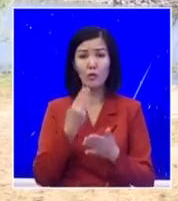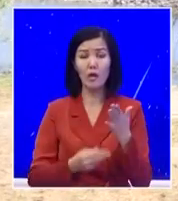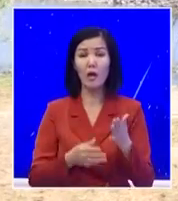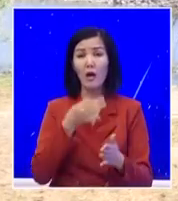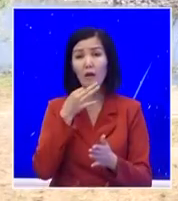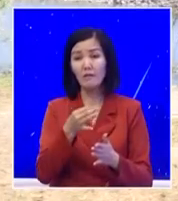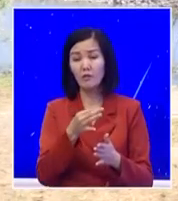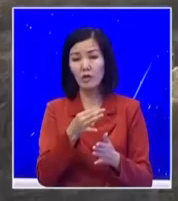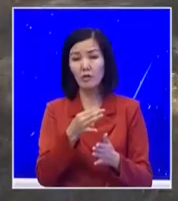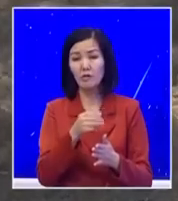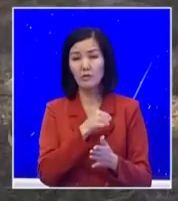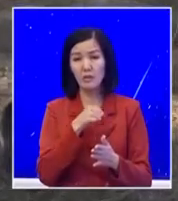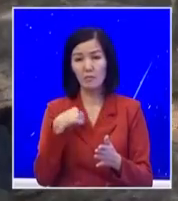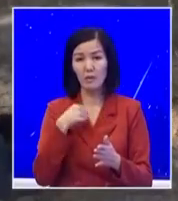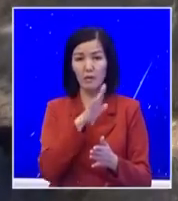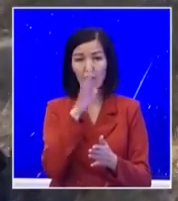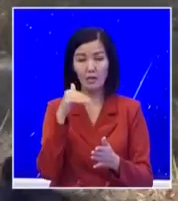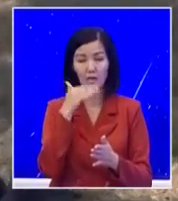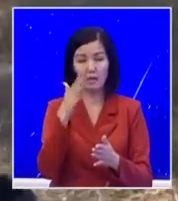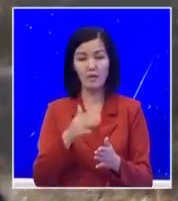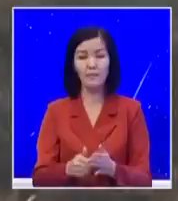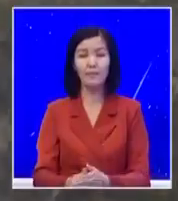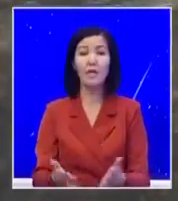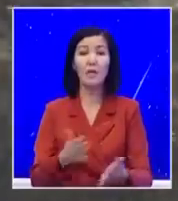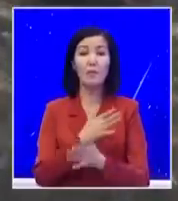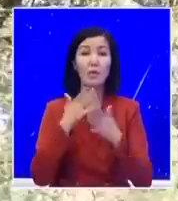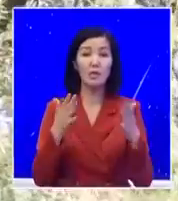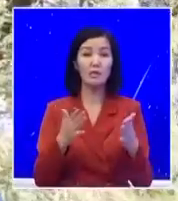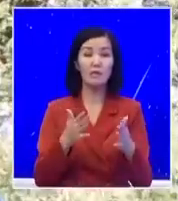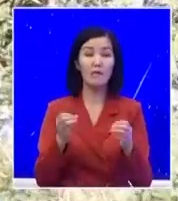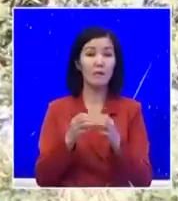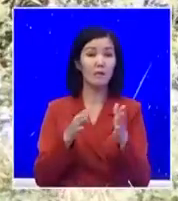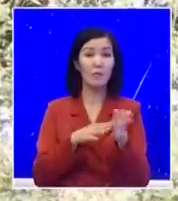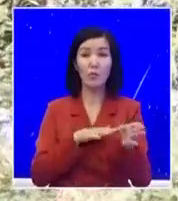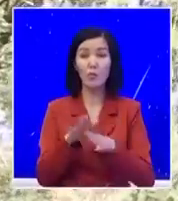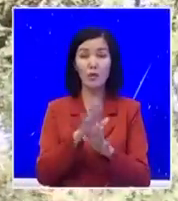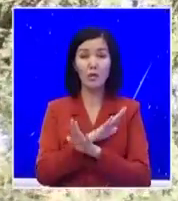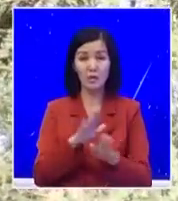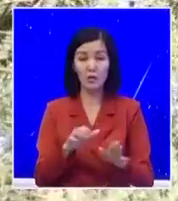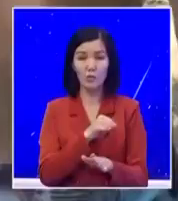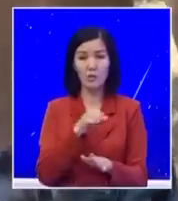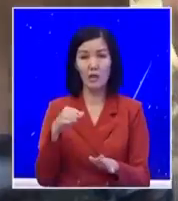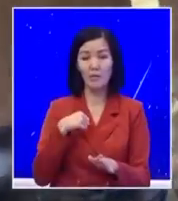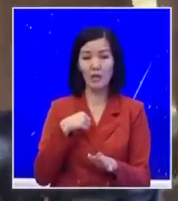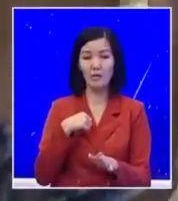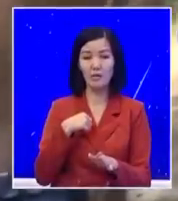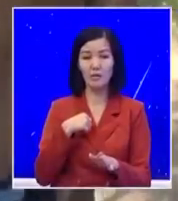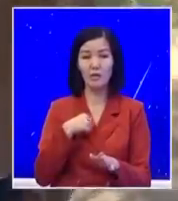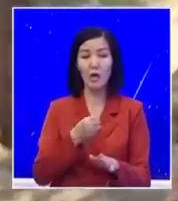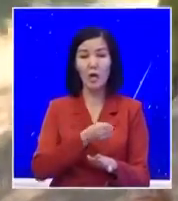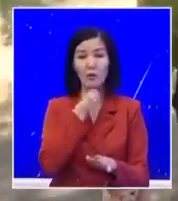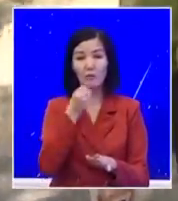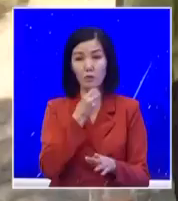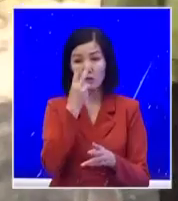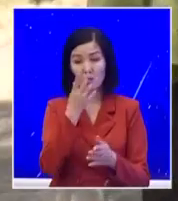каждый родитель сам. В большинстве своем отдыхающие несовершеннолетние. Дети предоставлены сами себе, так как никого из взрослых